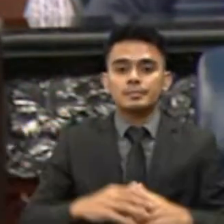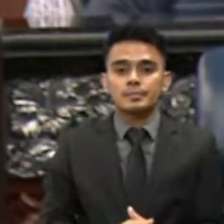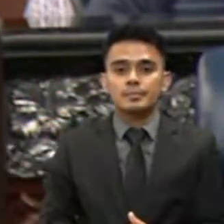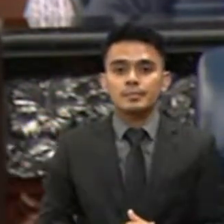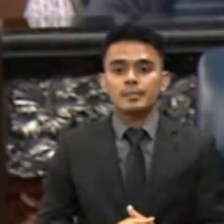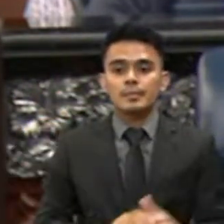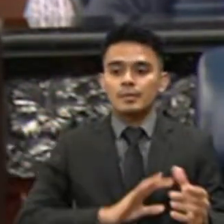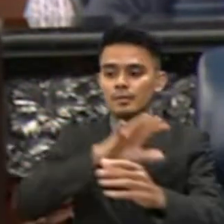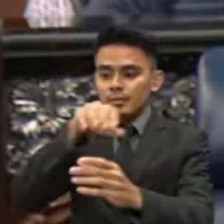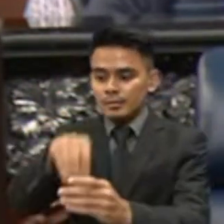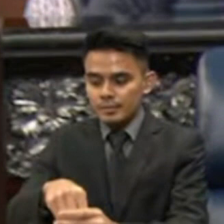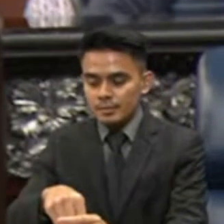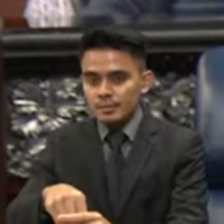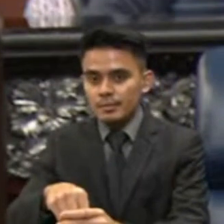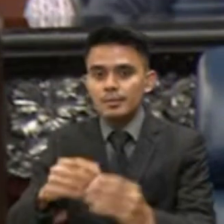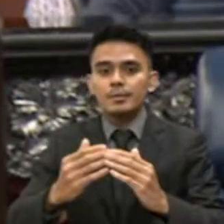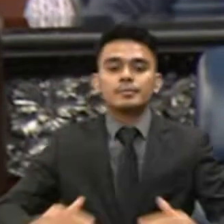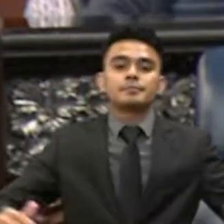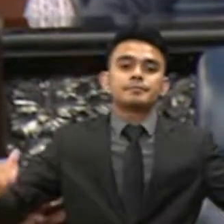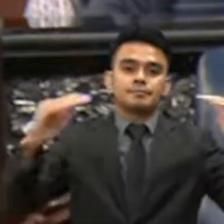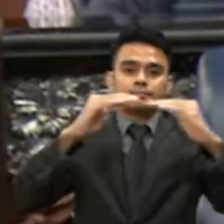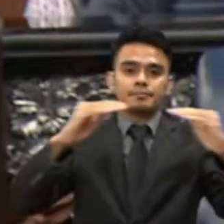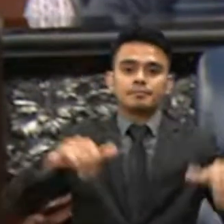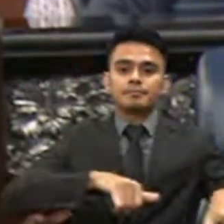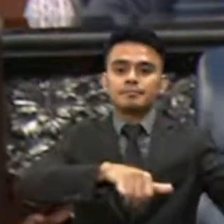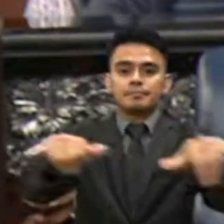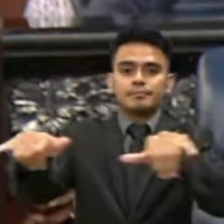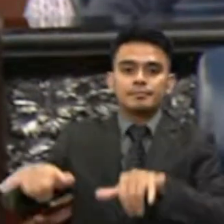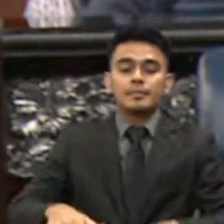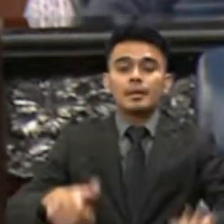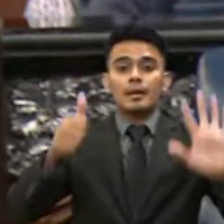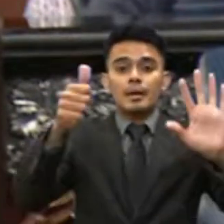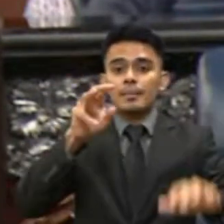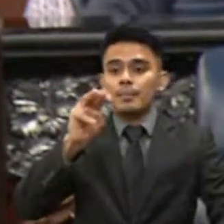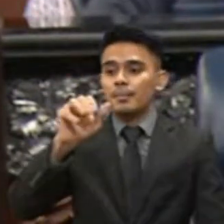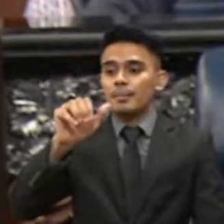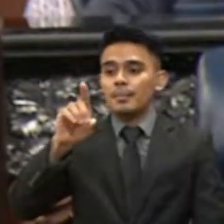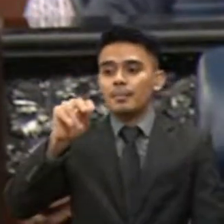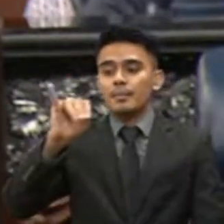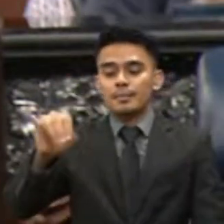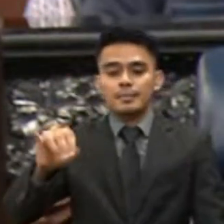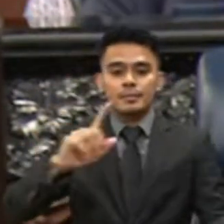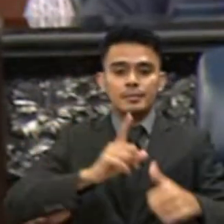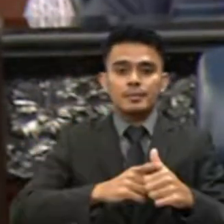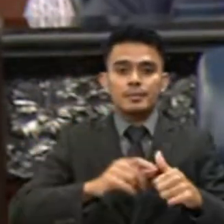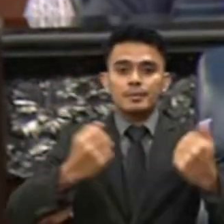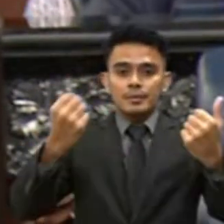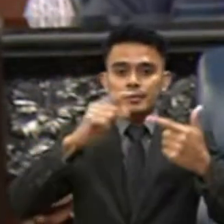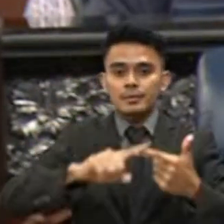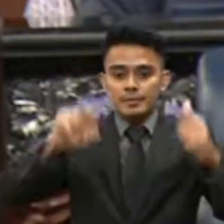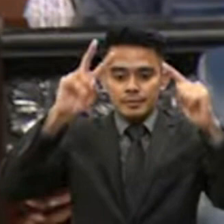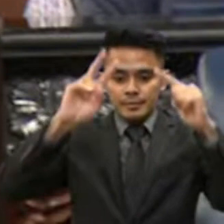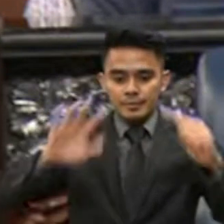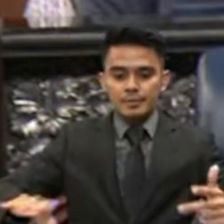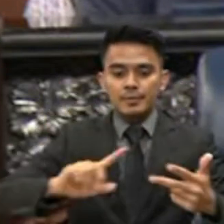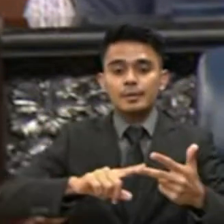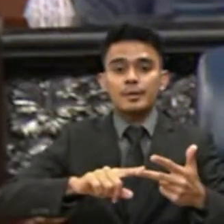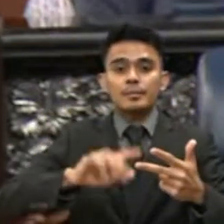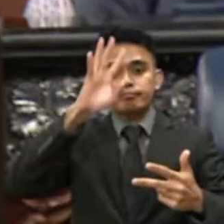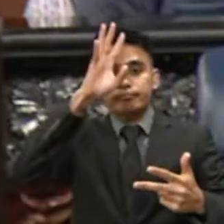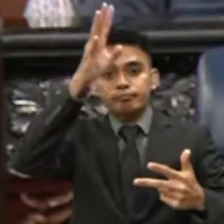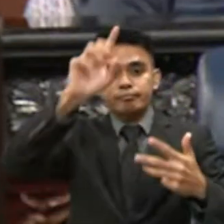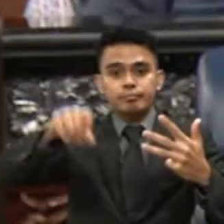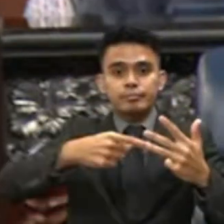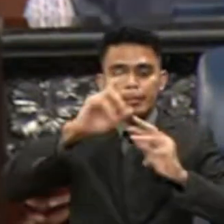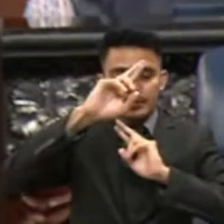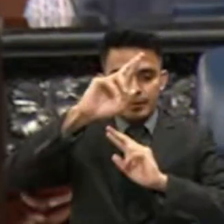keterangan dan kesamaan 6 tonggak Madani yaitu kemampuan kesejahteraan daya cipta